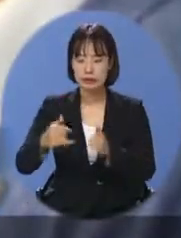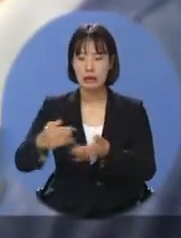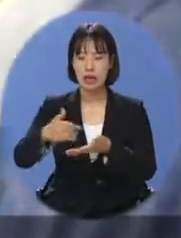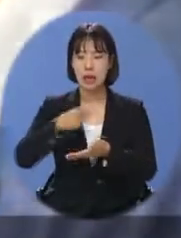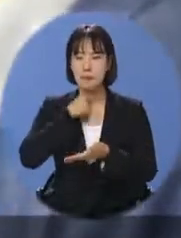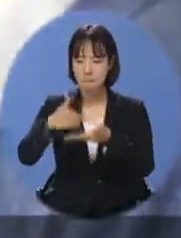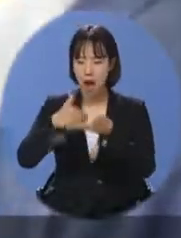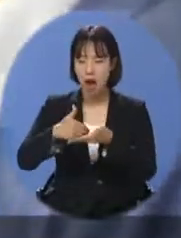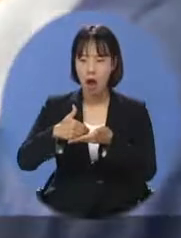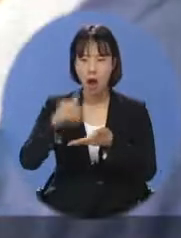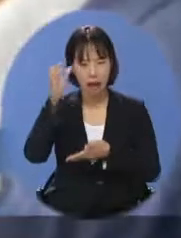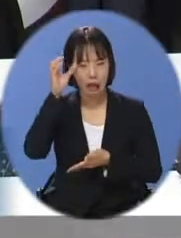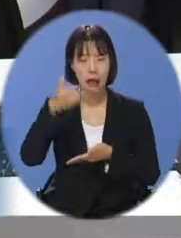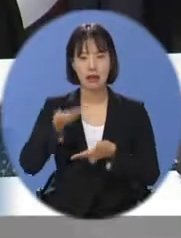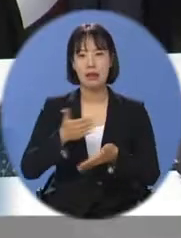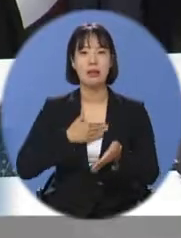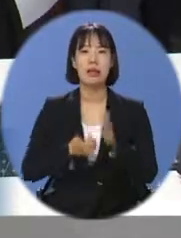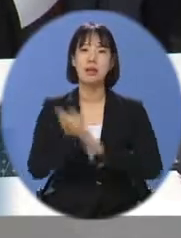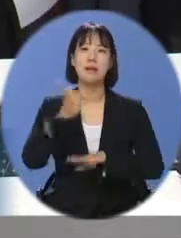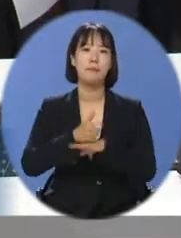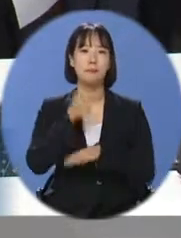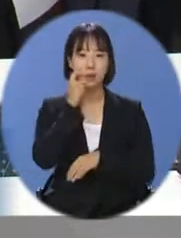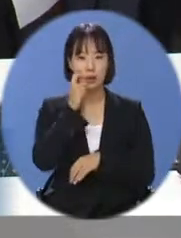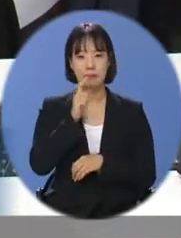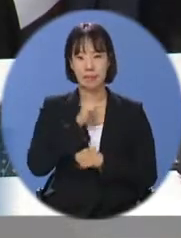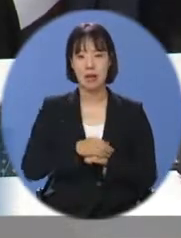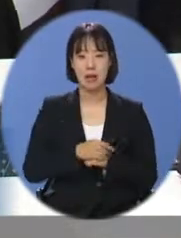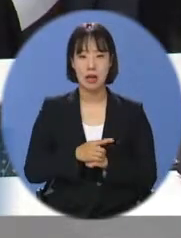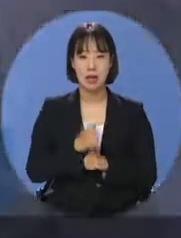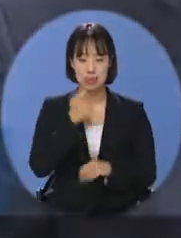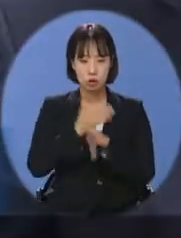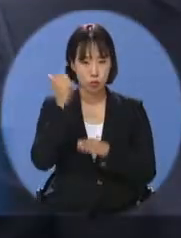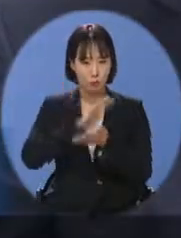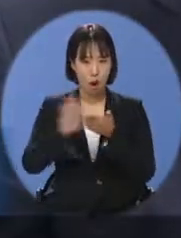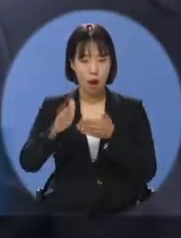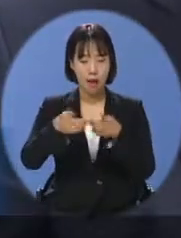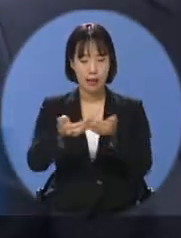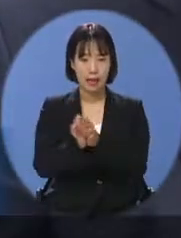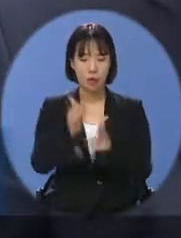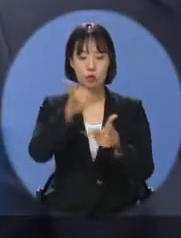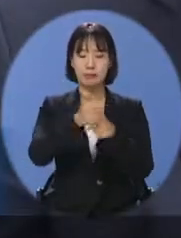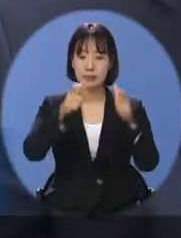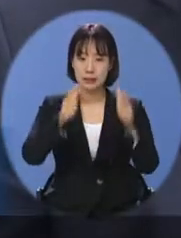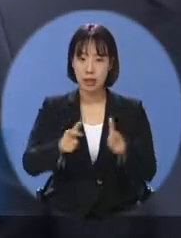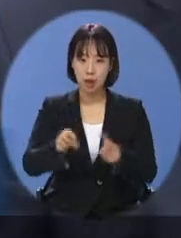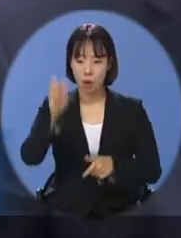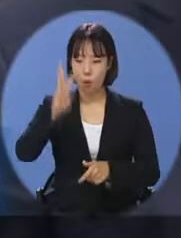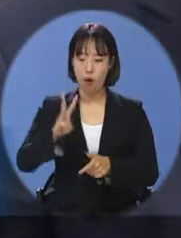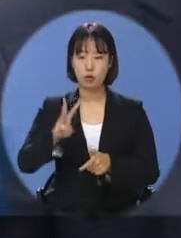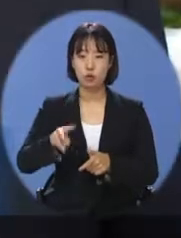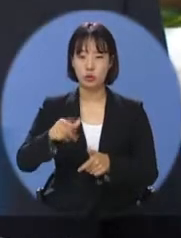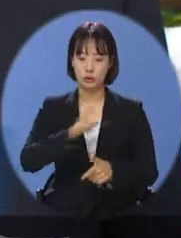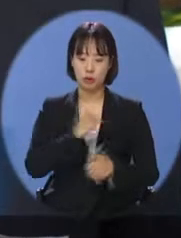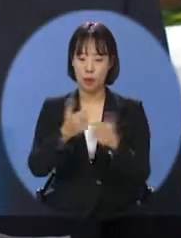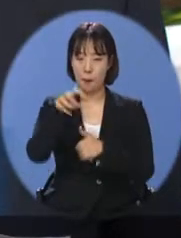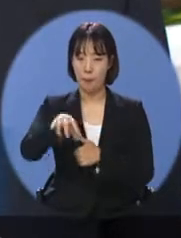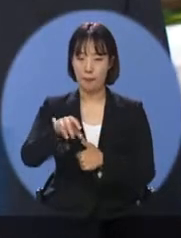제대로 부응하지 못했다고 말했습니다. 이에 대해서 민주평화당 호남지역 평당원들은 광주시 의회에서 기자회견을